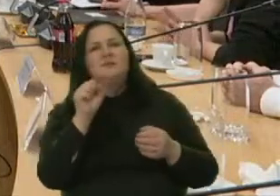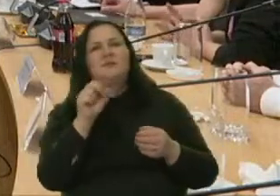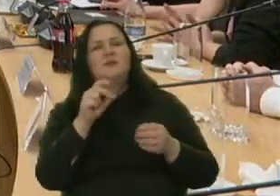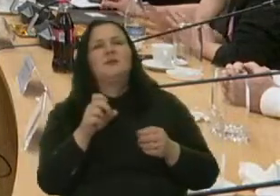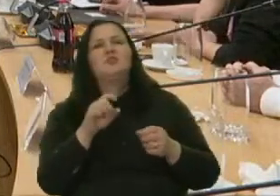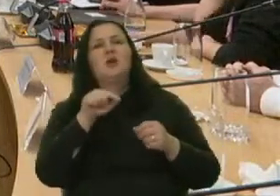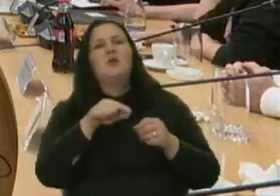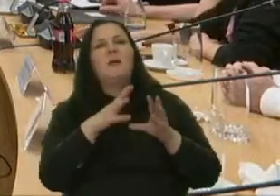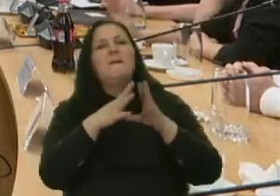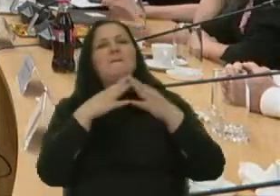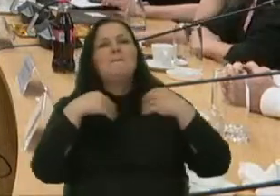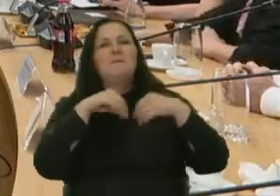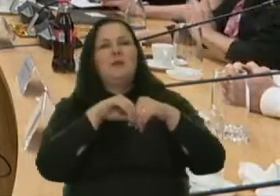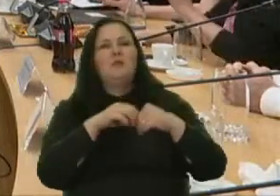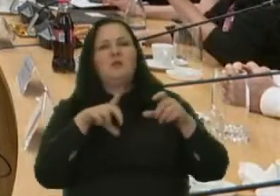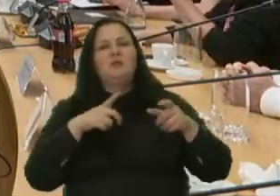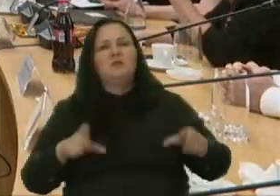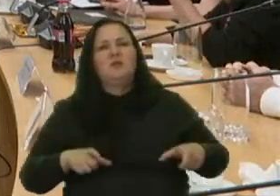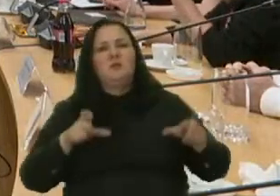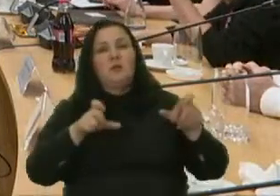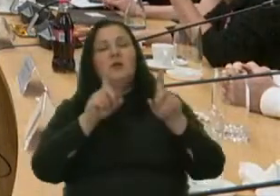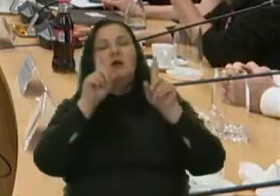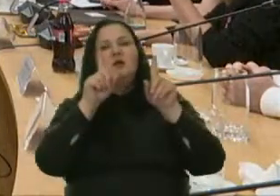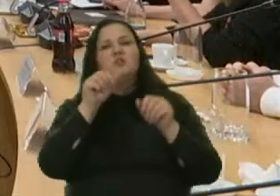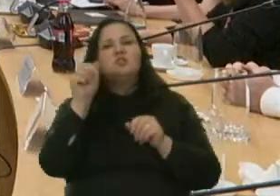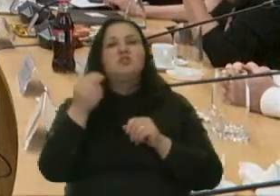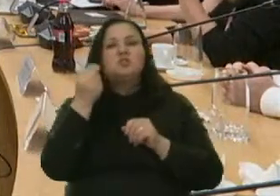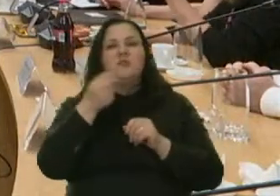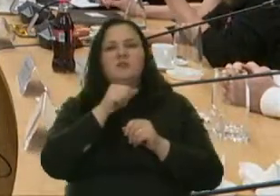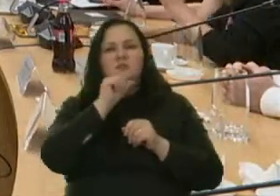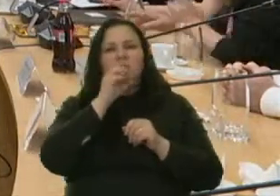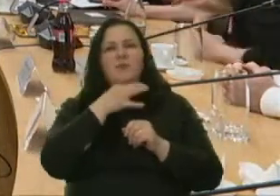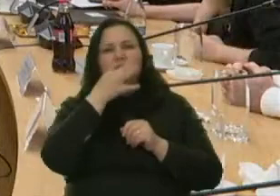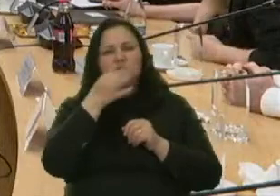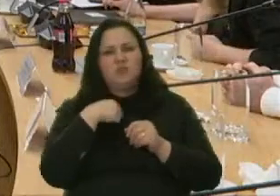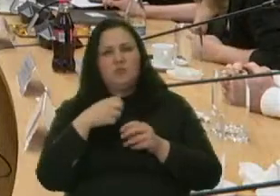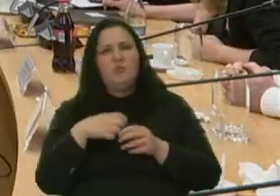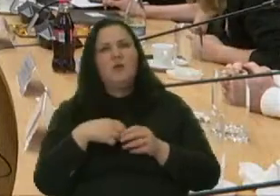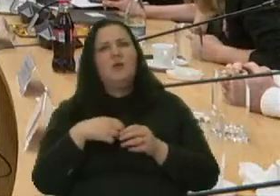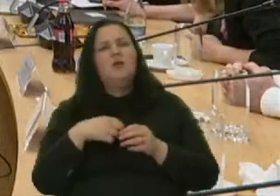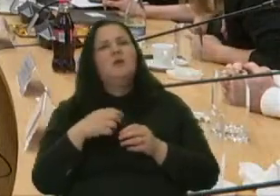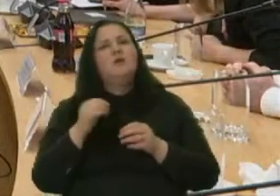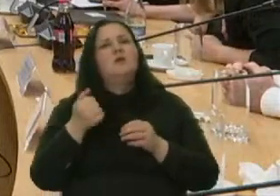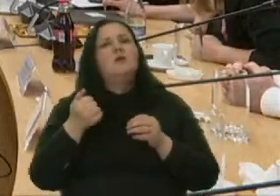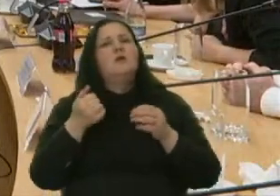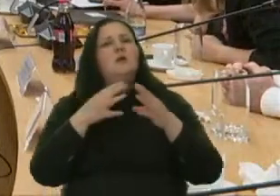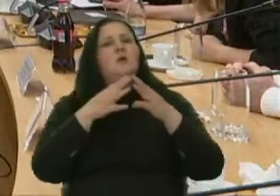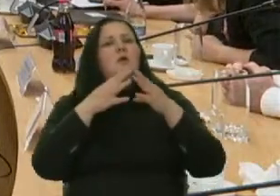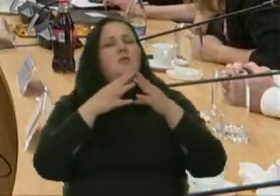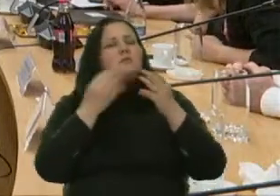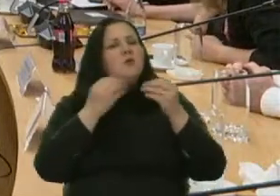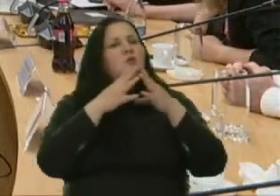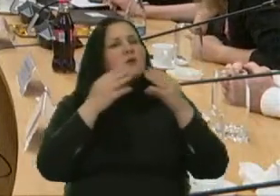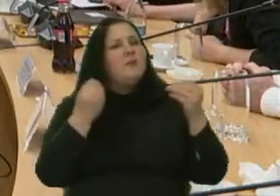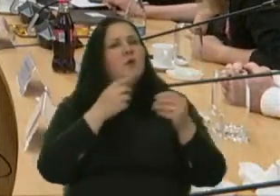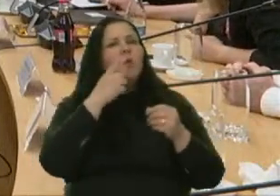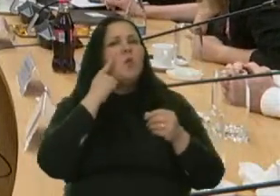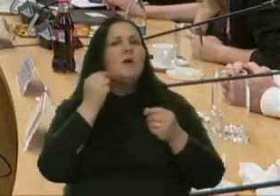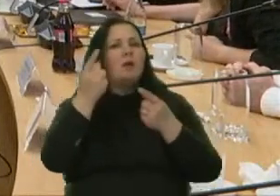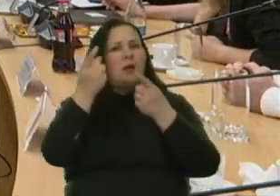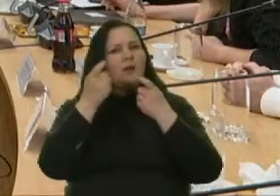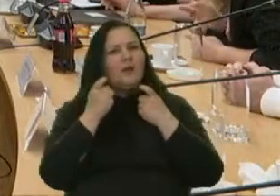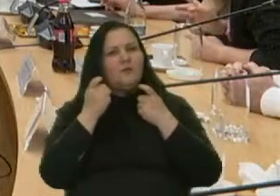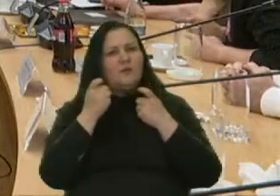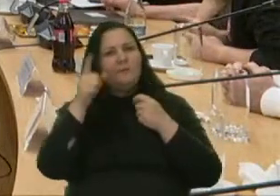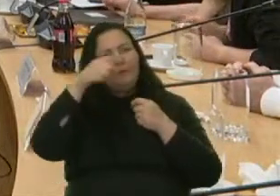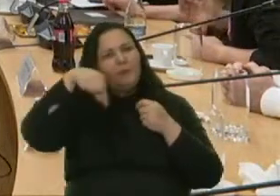aici Domnule primar a și aș vrea să mai spun spun ceva și mă opresc pentru că respectul este pentru oamenii care au venit aice din mediul cultural